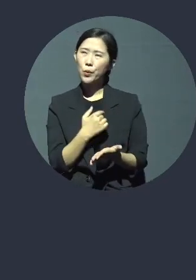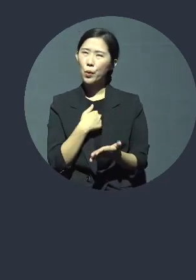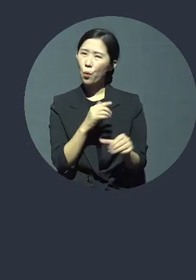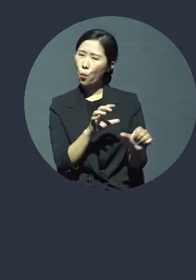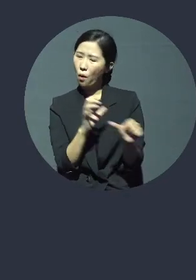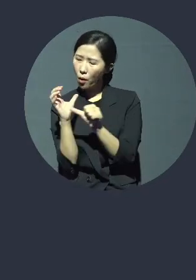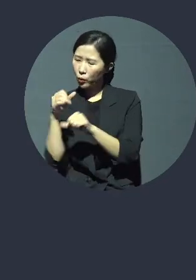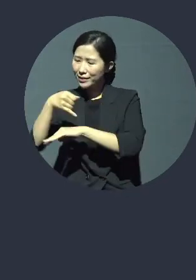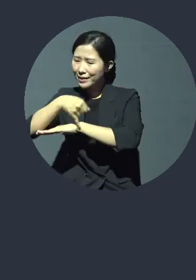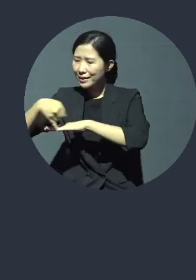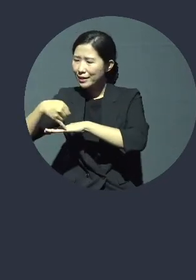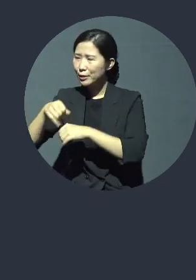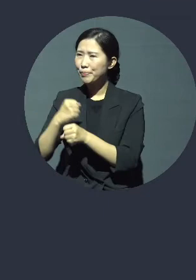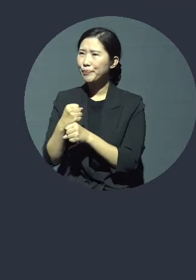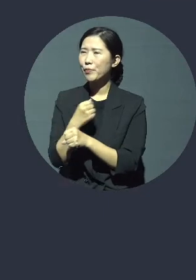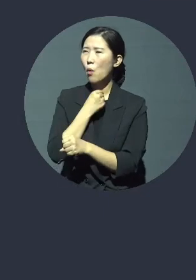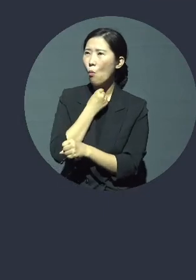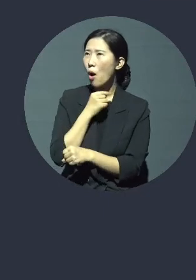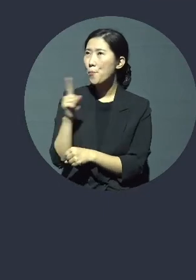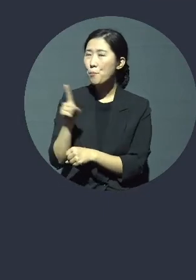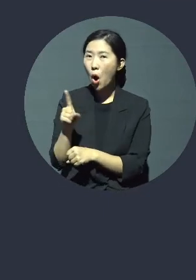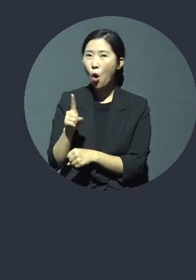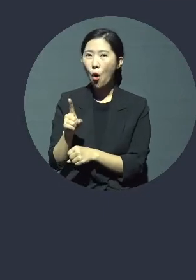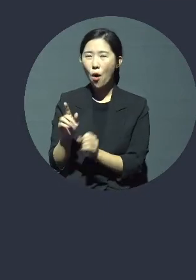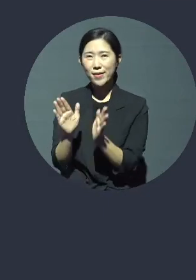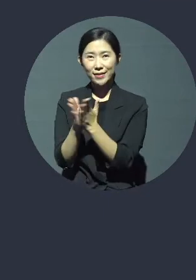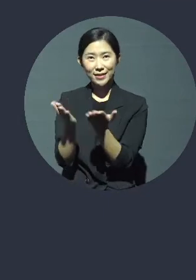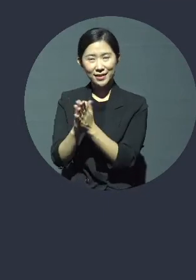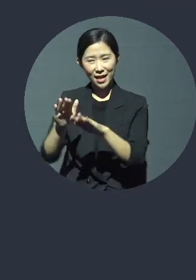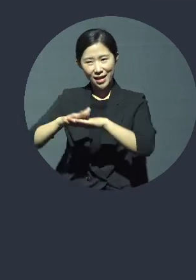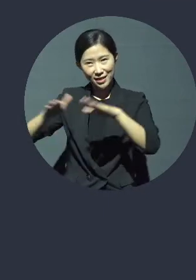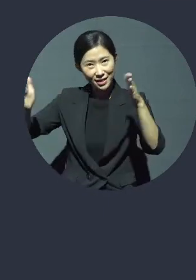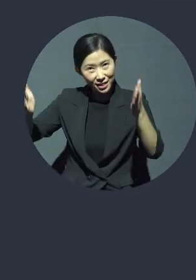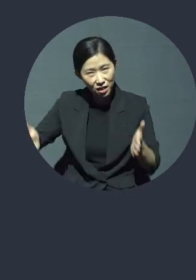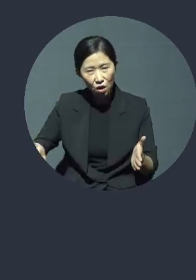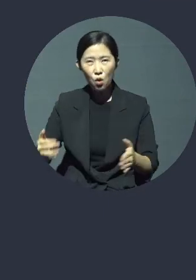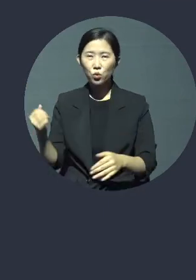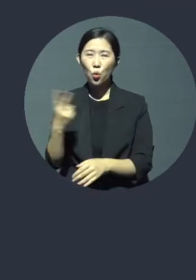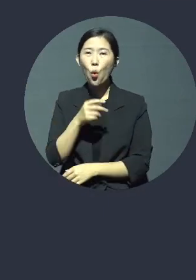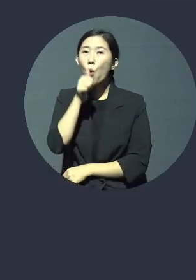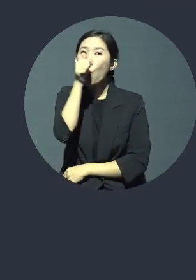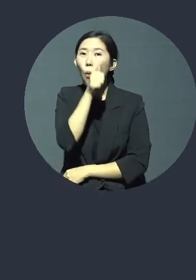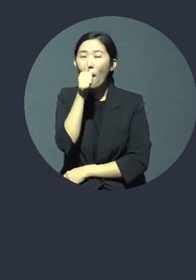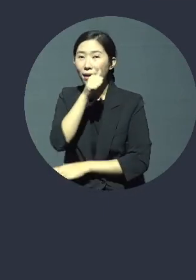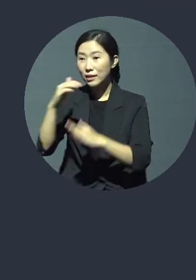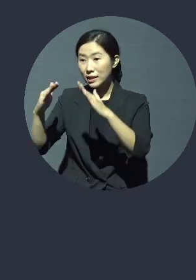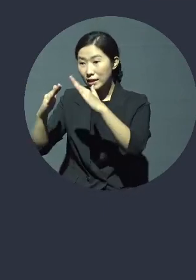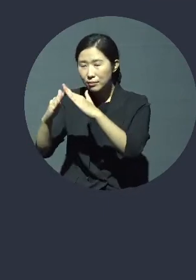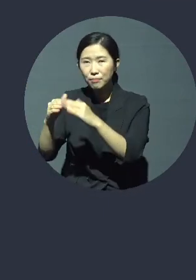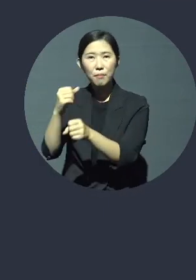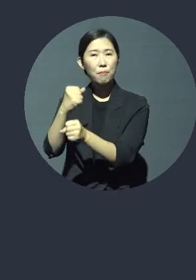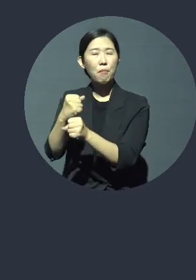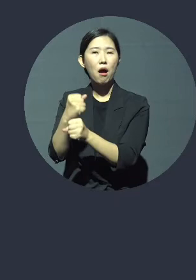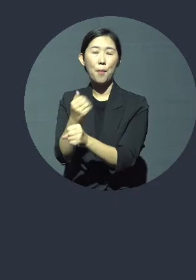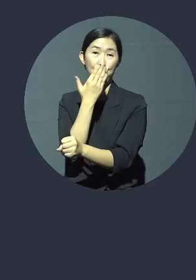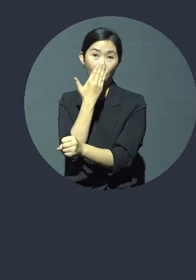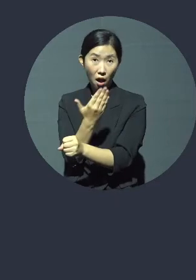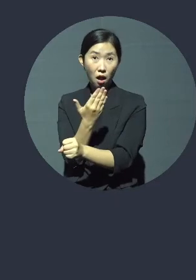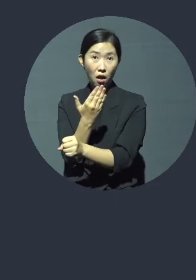그리면은 테이블이라든지 뭐 고양이 집이라든지 다양한 가구로 재활용을 할 수가 있습니다.